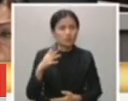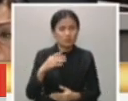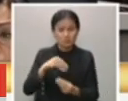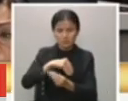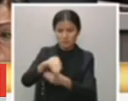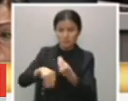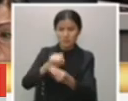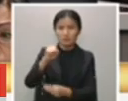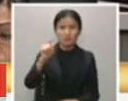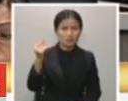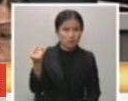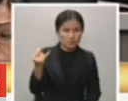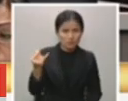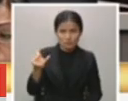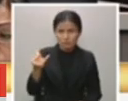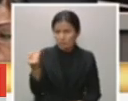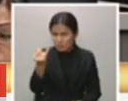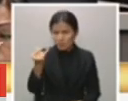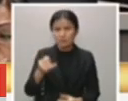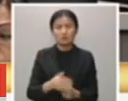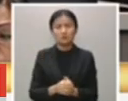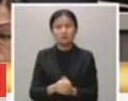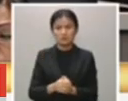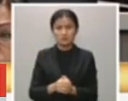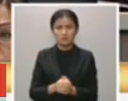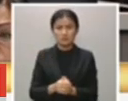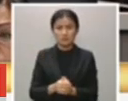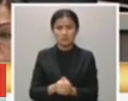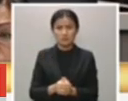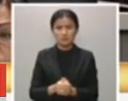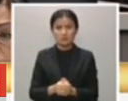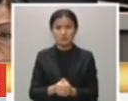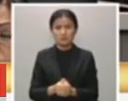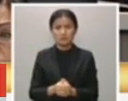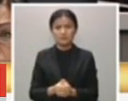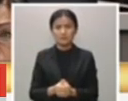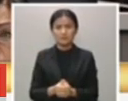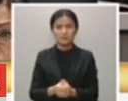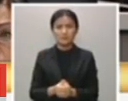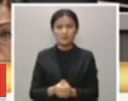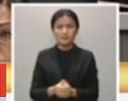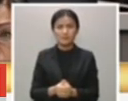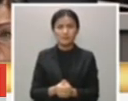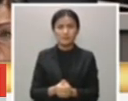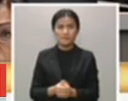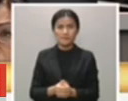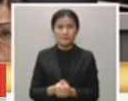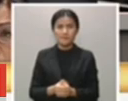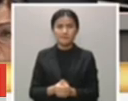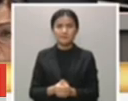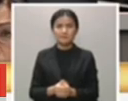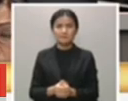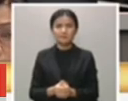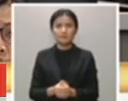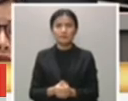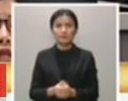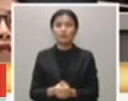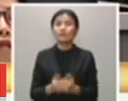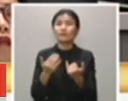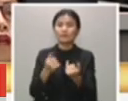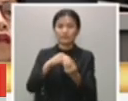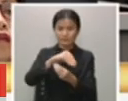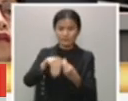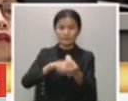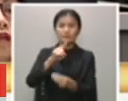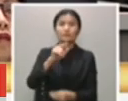จสิ่งที่ควรทำแต่ไม่ทำในสิ่งถัดมาก็คือในช่วงเศรษฐกิจขาลงแบบนี้เนี่ย